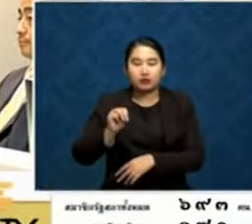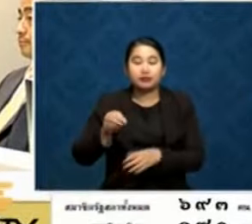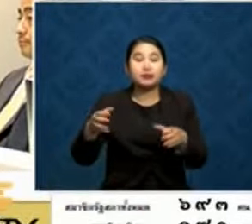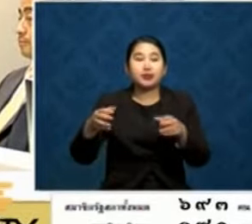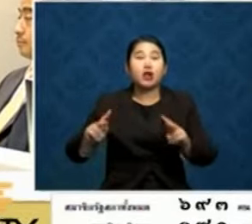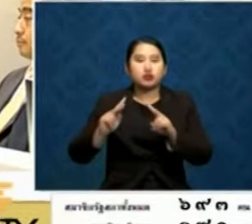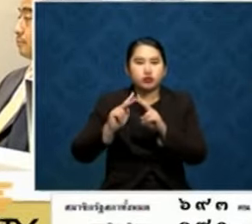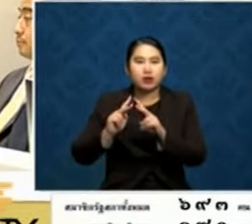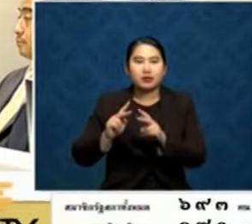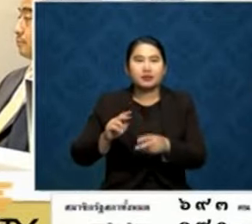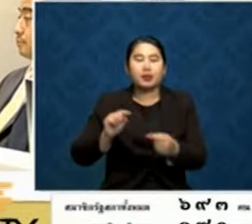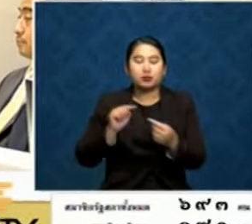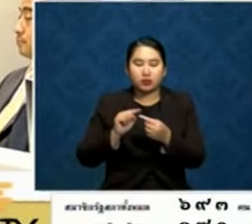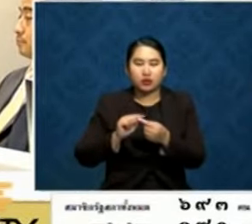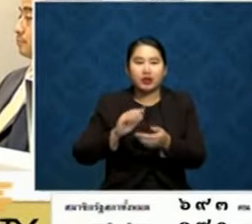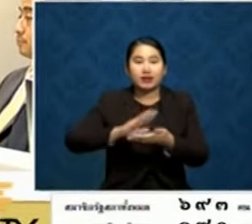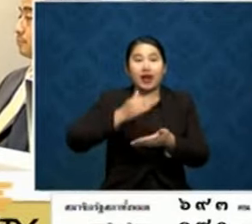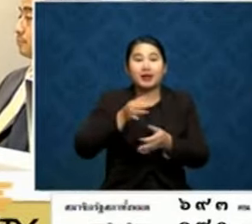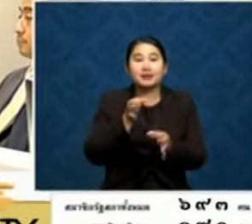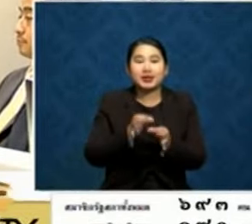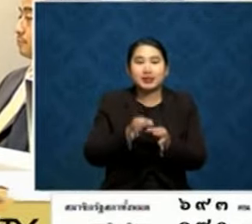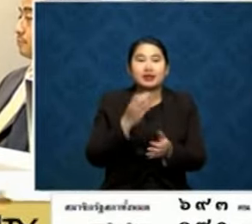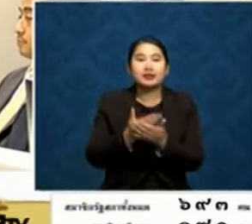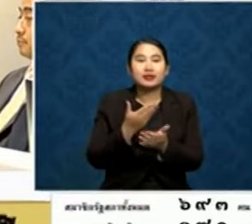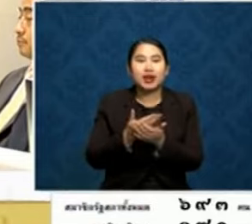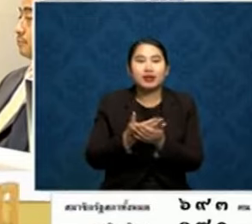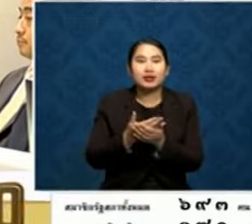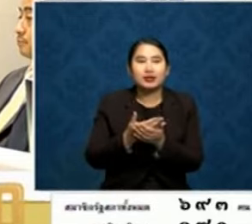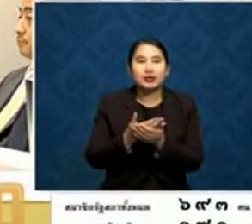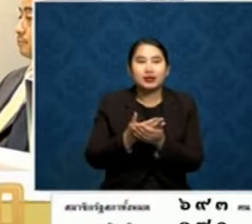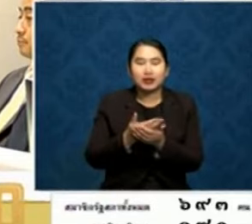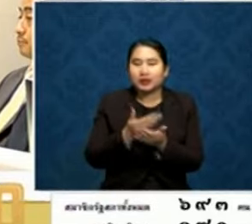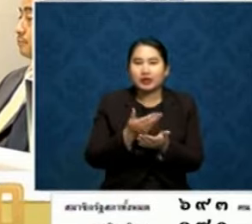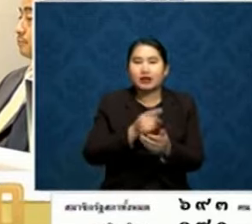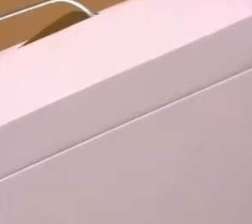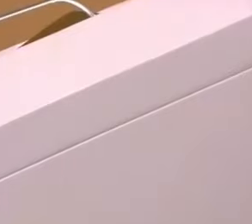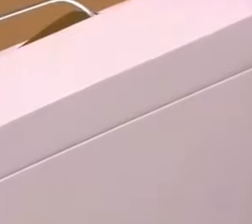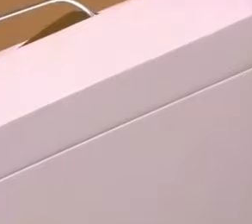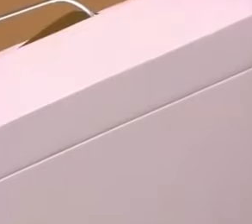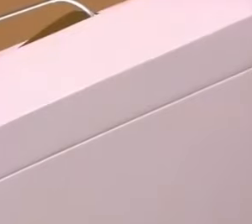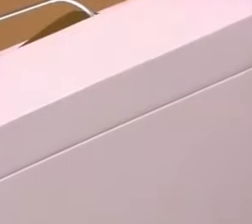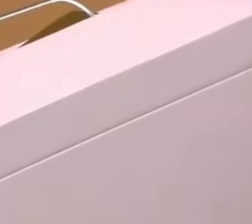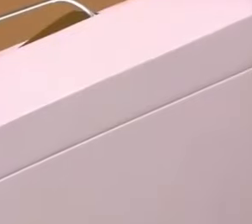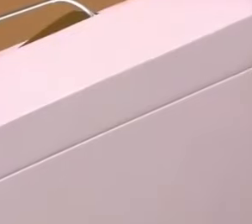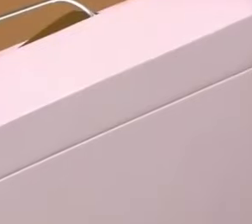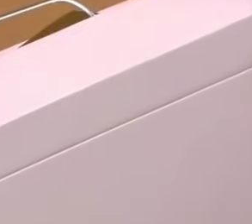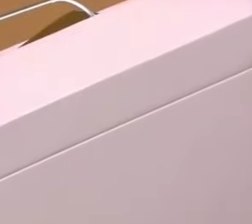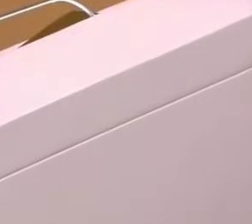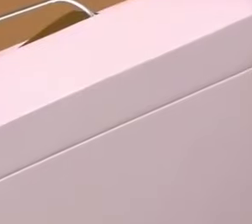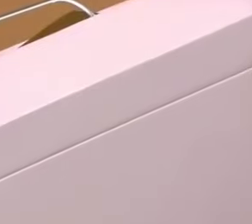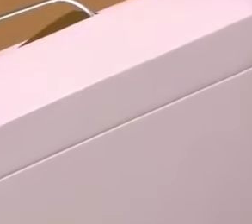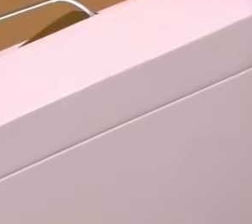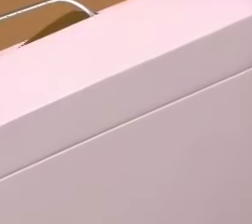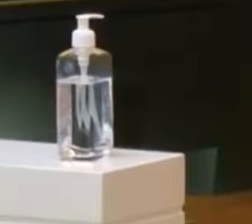คุยนอกจอเพราะน้ำท่วมก็สำคัญเหลือเกินการเมืองก็ร้อนแวงมากมายยังมีประเด็นมากมายในสภาเมื่อวานนี้เกิด